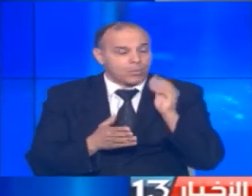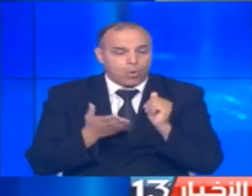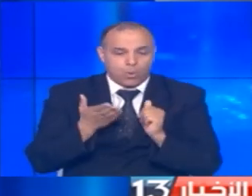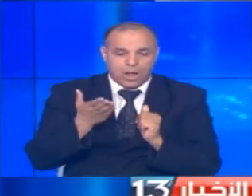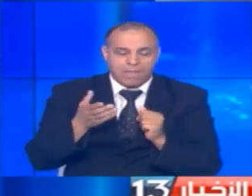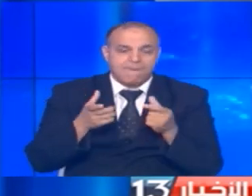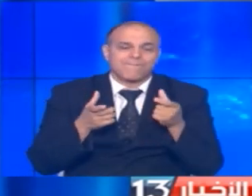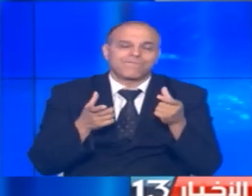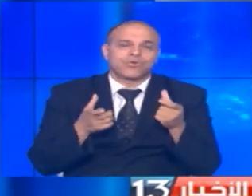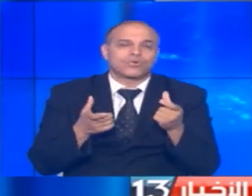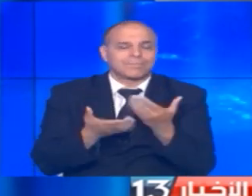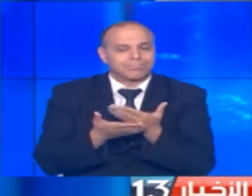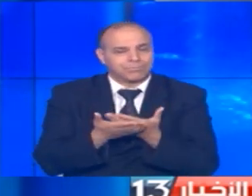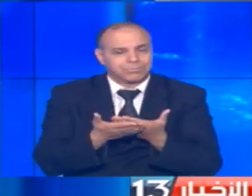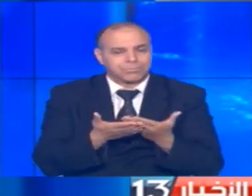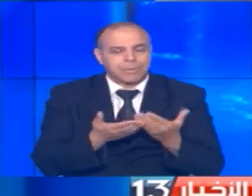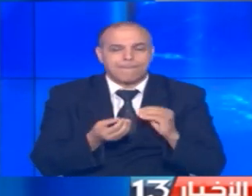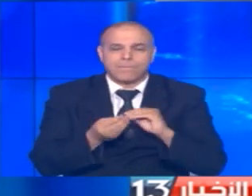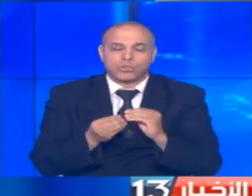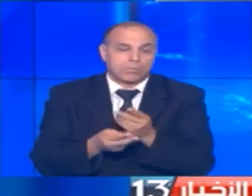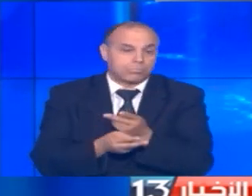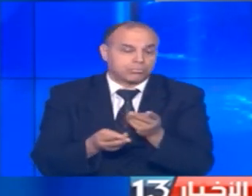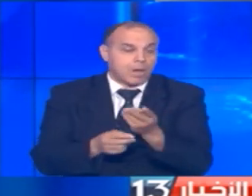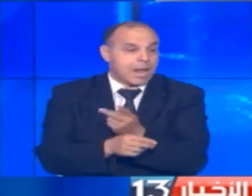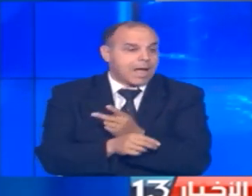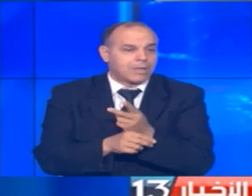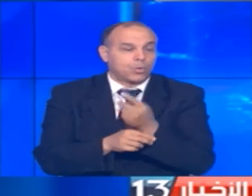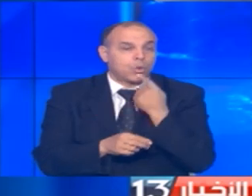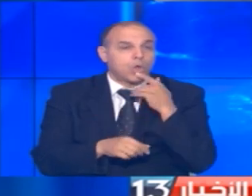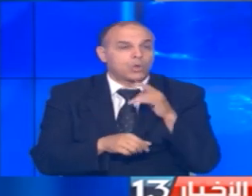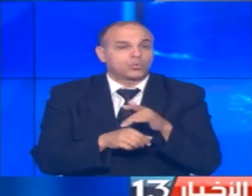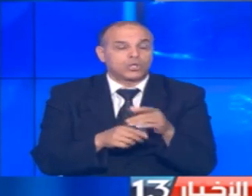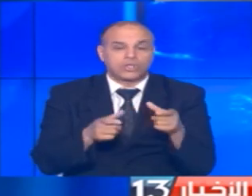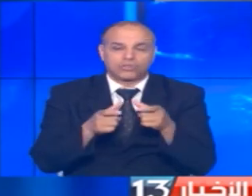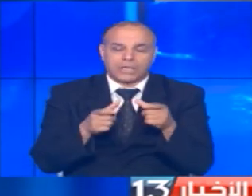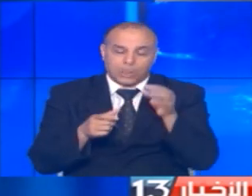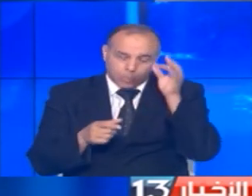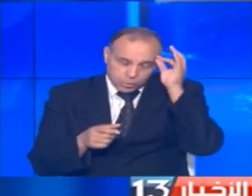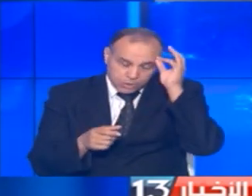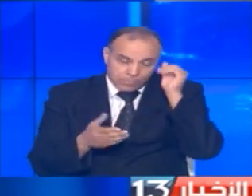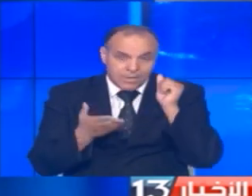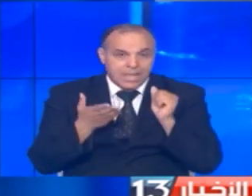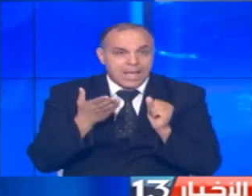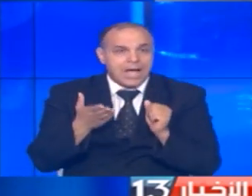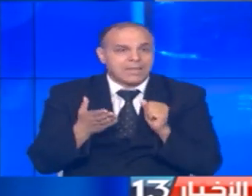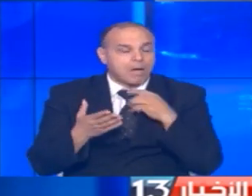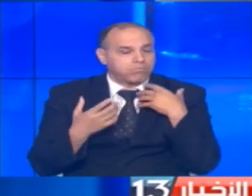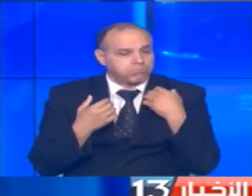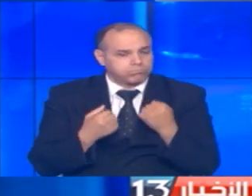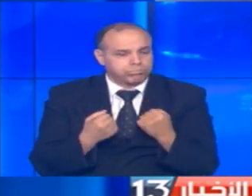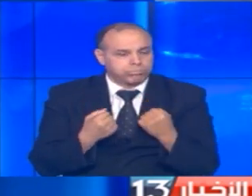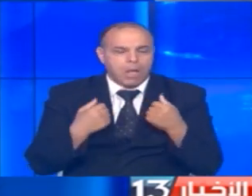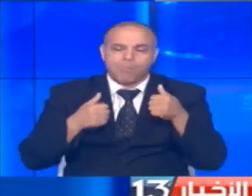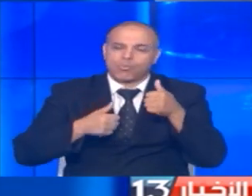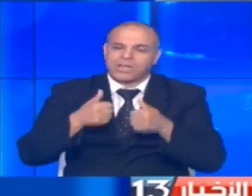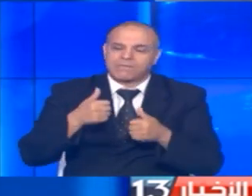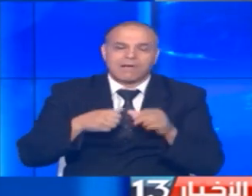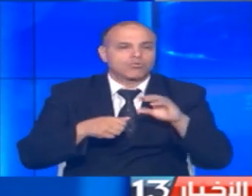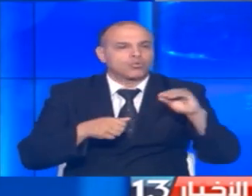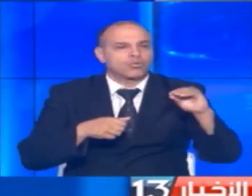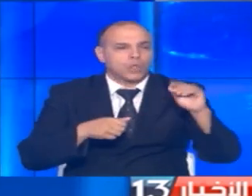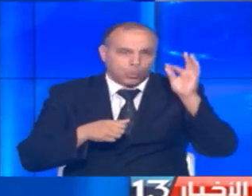كانت فرصة لبسط أبرز الإشكالات والمخاطر التي تواجه المؤسسة التونسية ومدى قدرتها على المنافسة في